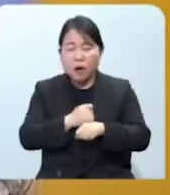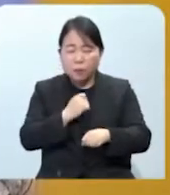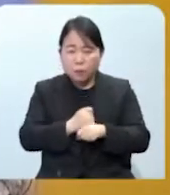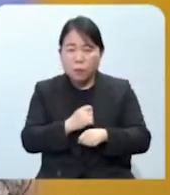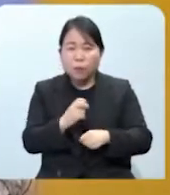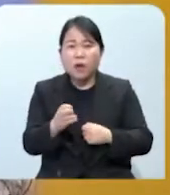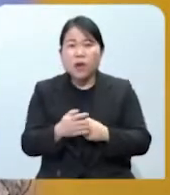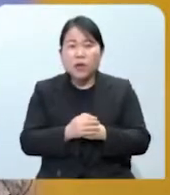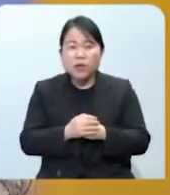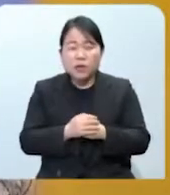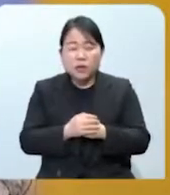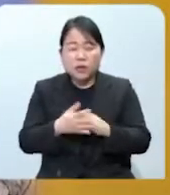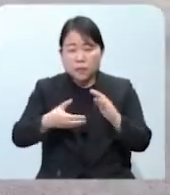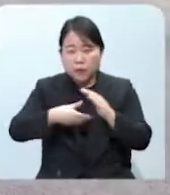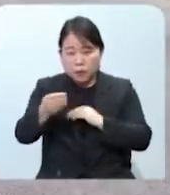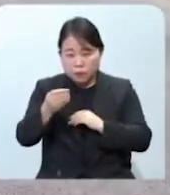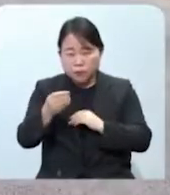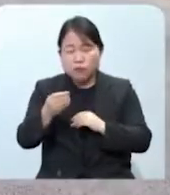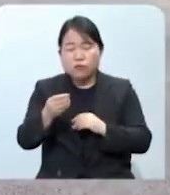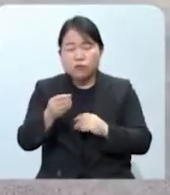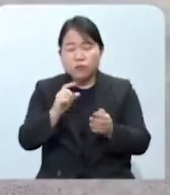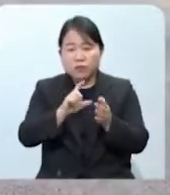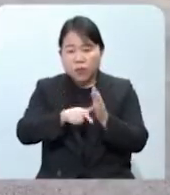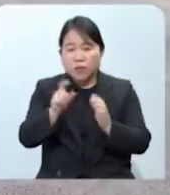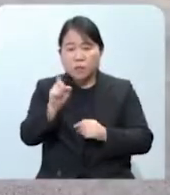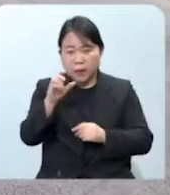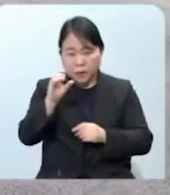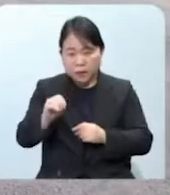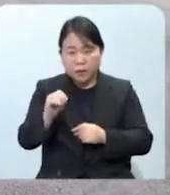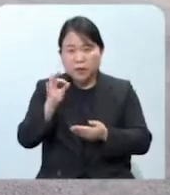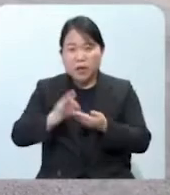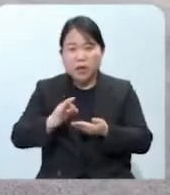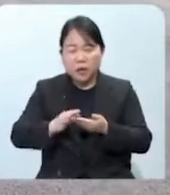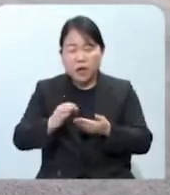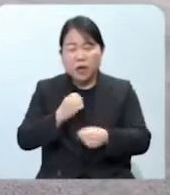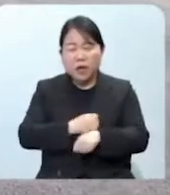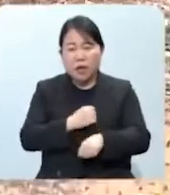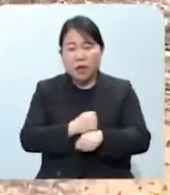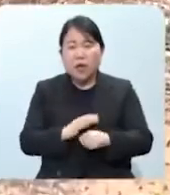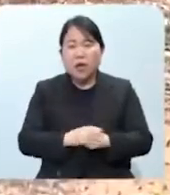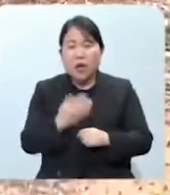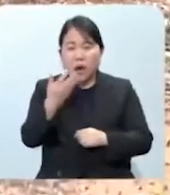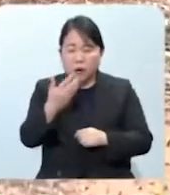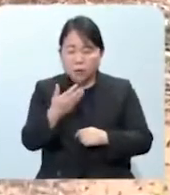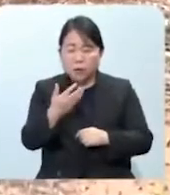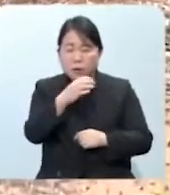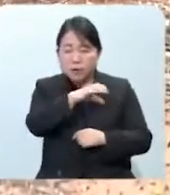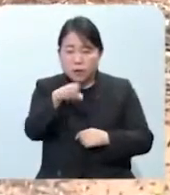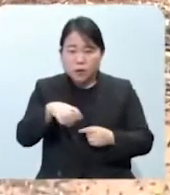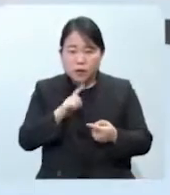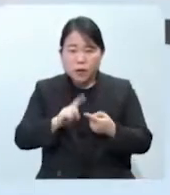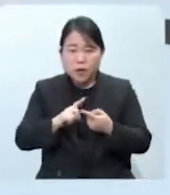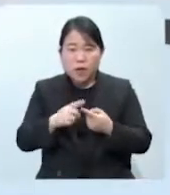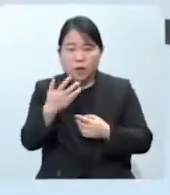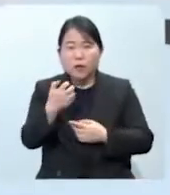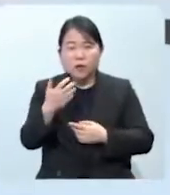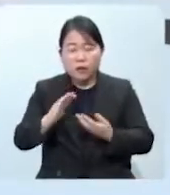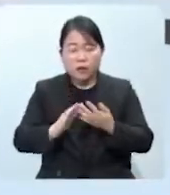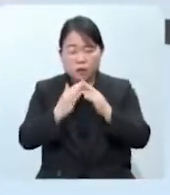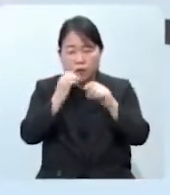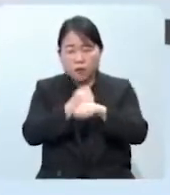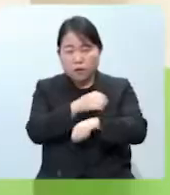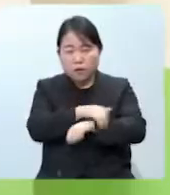안팎으로 임대 하기로 했습니다 9개의 면 지역에 180억 원을 들여 모두 88 가구를 공급할